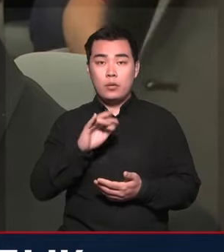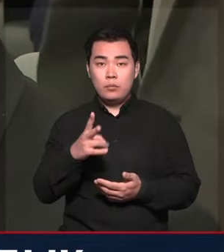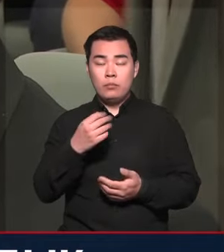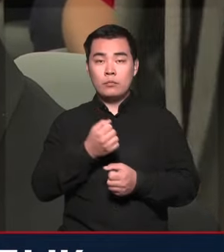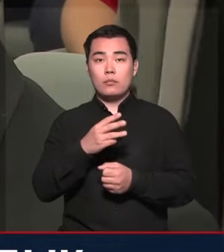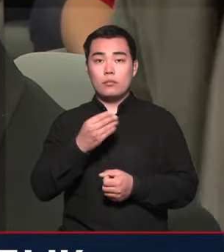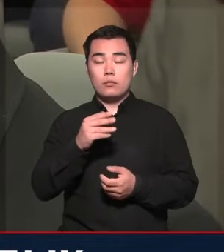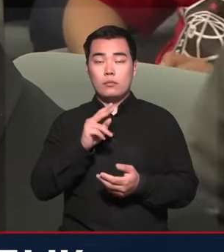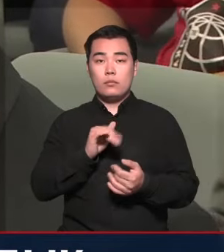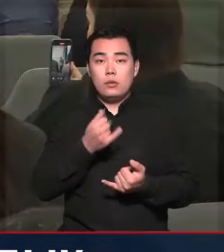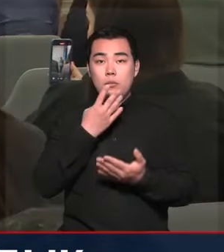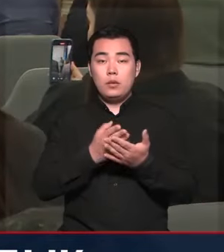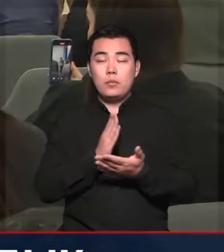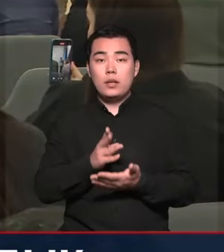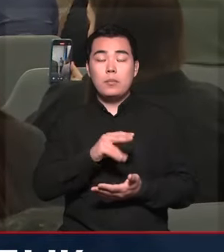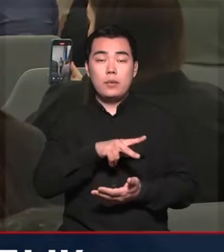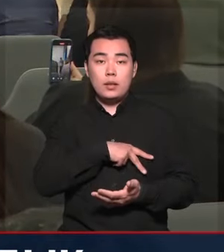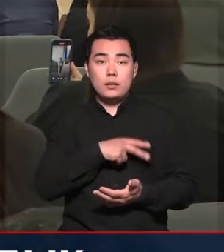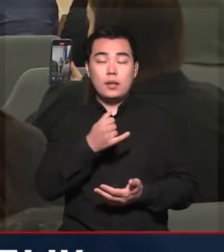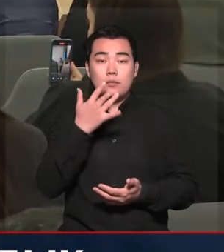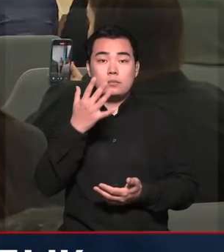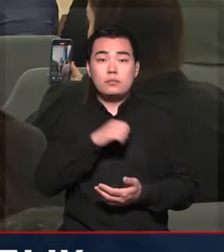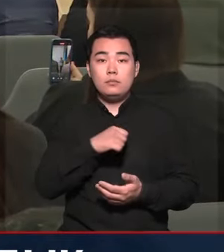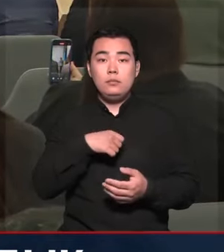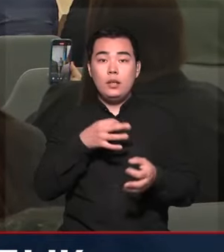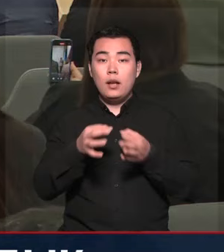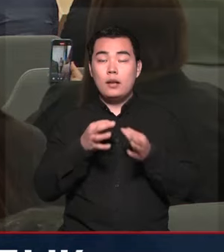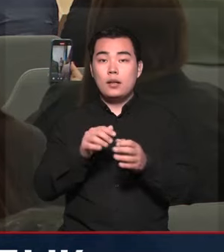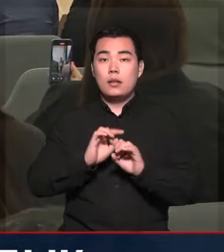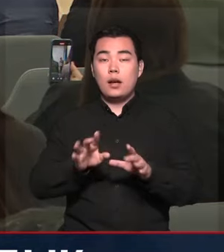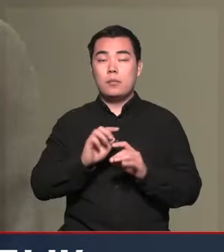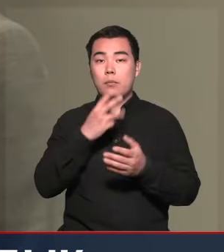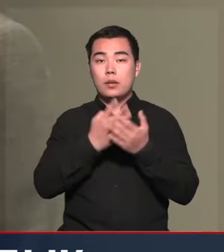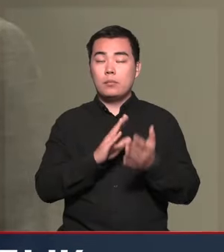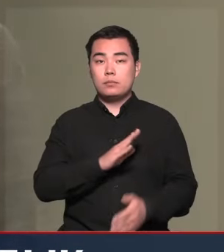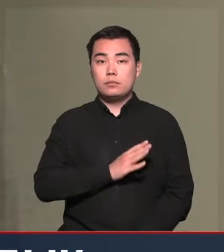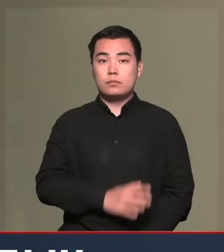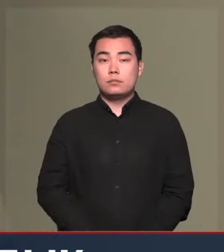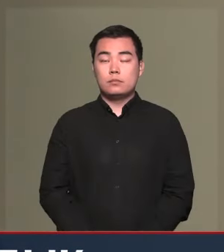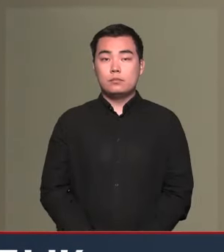жеңімпаздарға үлестірілетін медаль үлгілері де шетел тілшілерінің назарына ұсынылды.